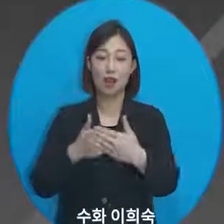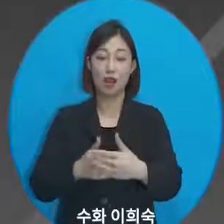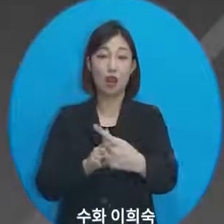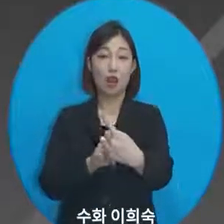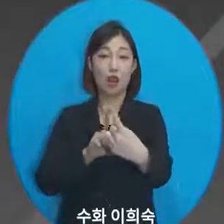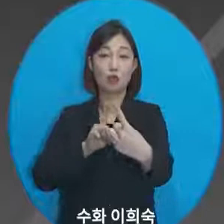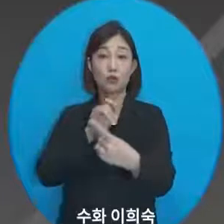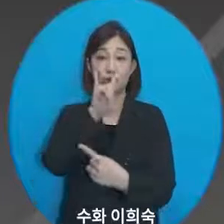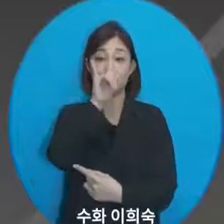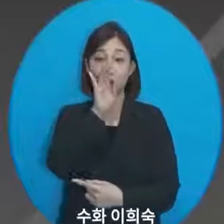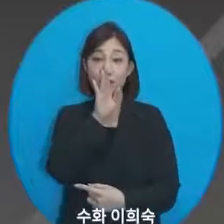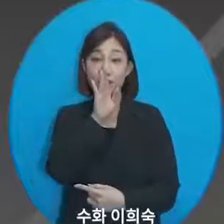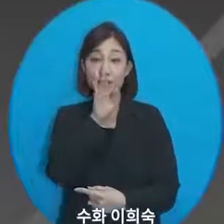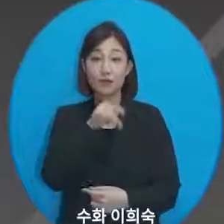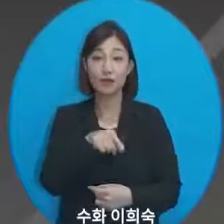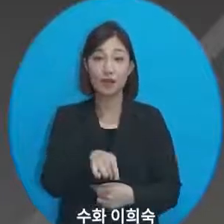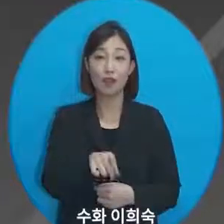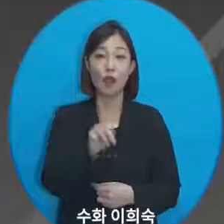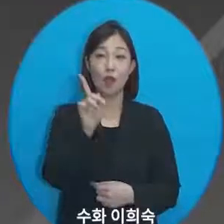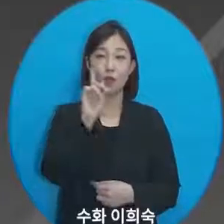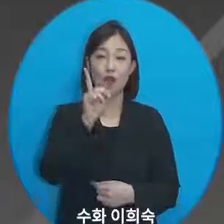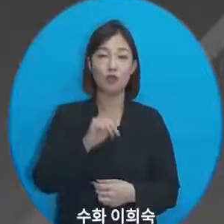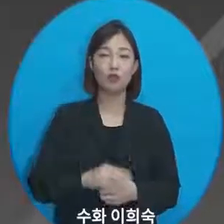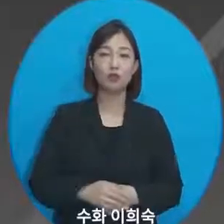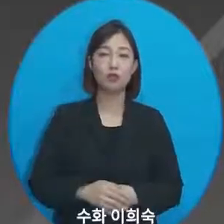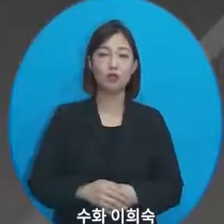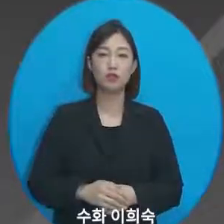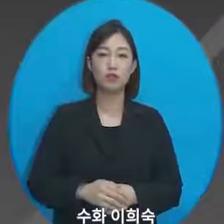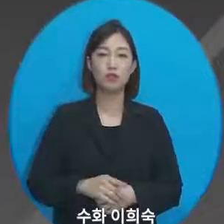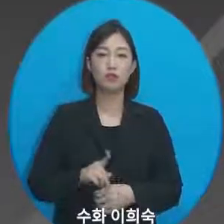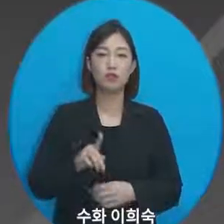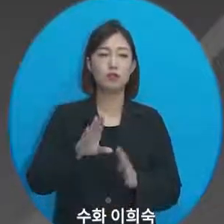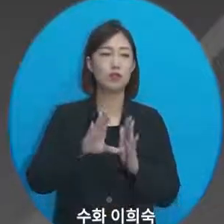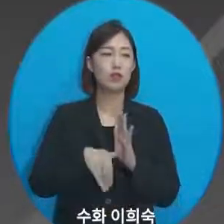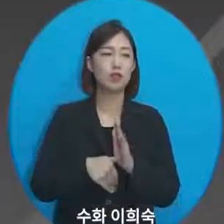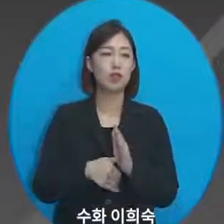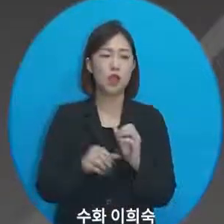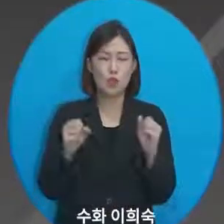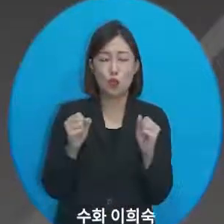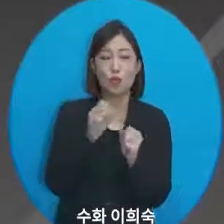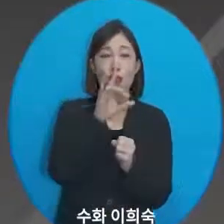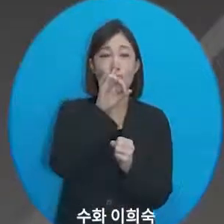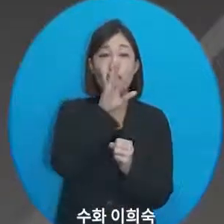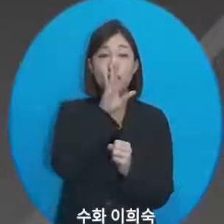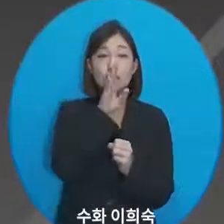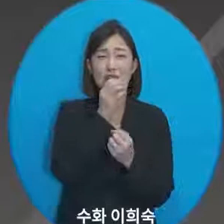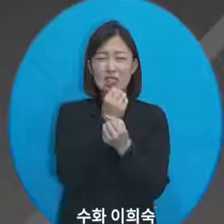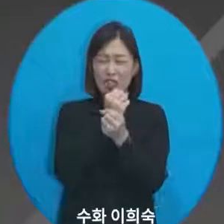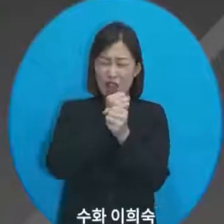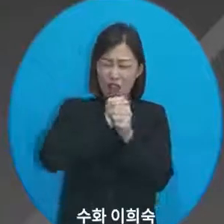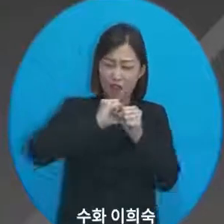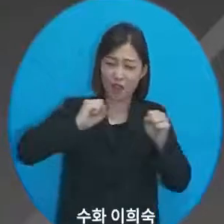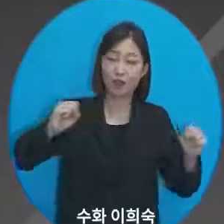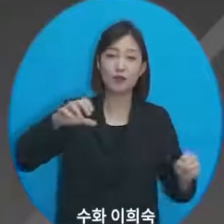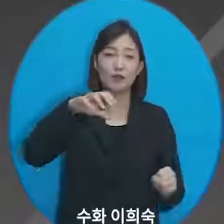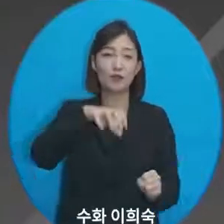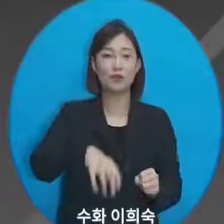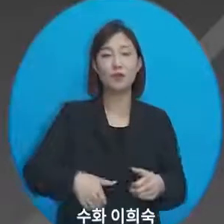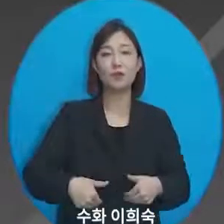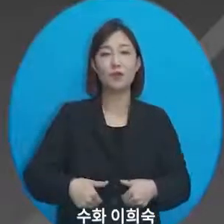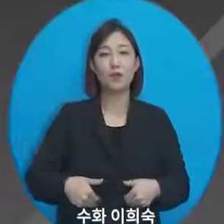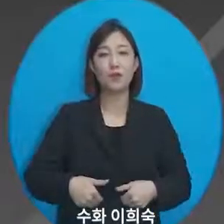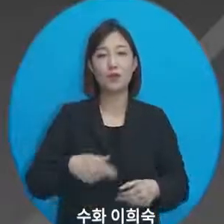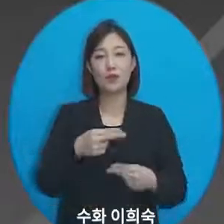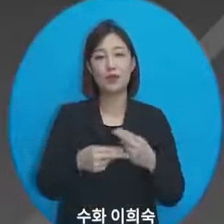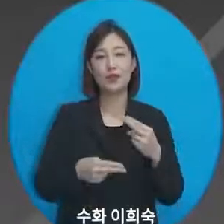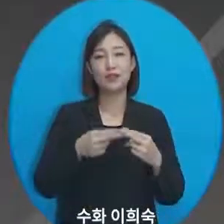있는데요. 바로 이런 사회적 거리두기는 충분한 공간이 확보가 되지 않으면 어렵습니다. 그러한 맥락에서 유니버셜